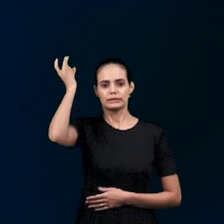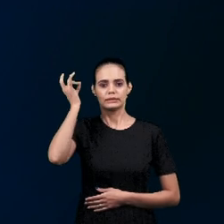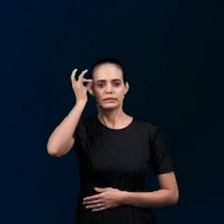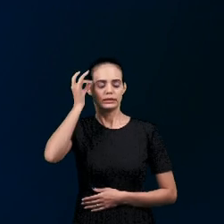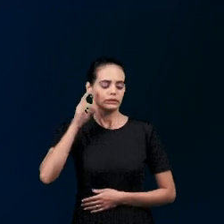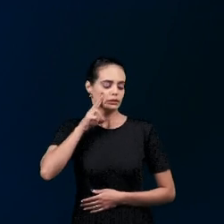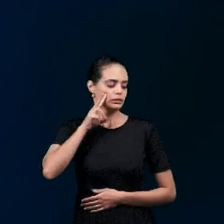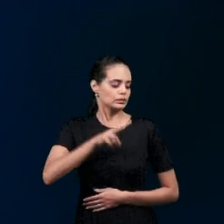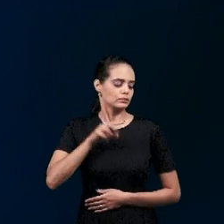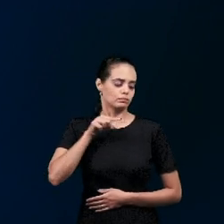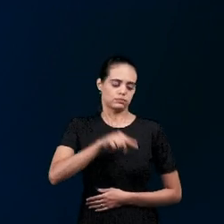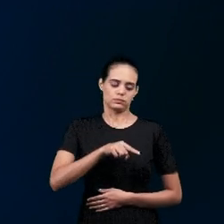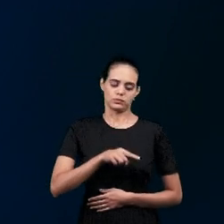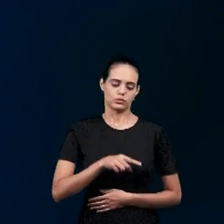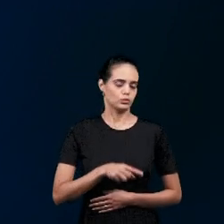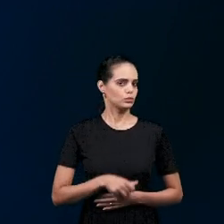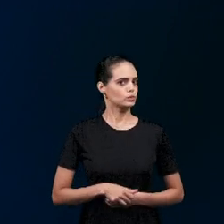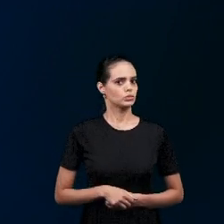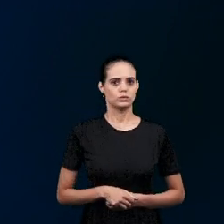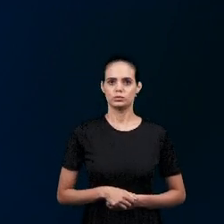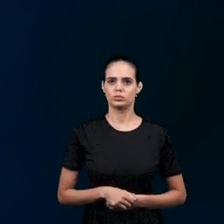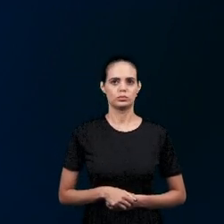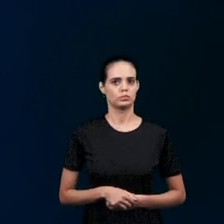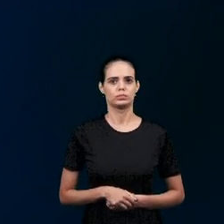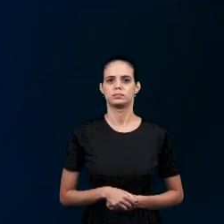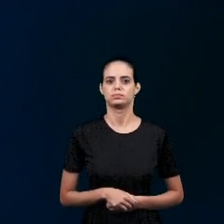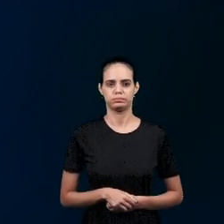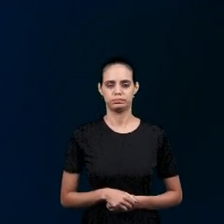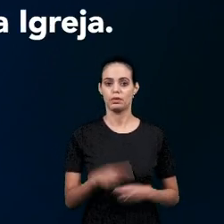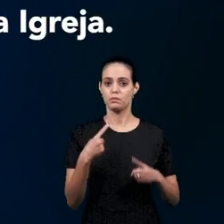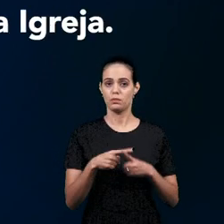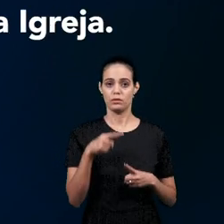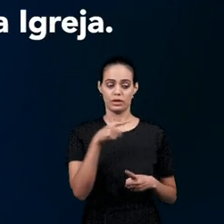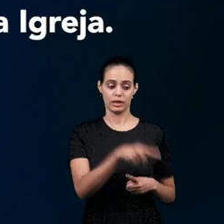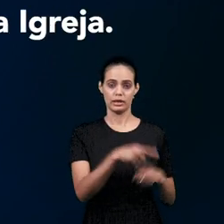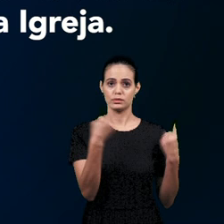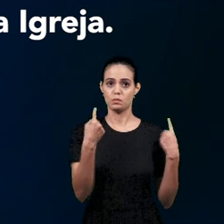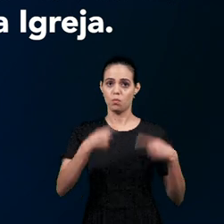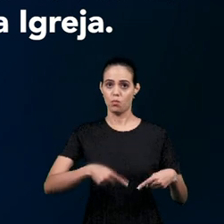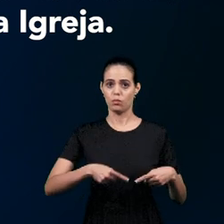obanyali vonjanja imosi.